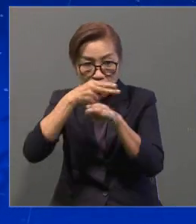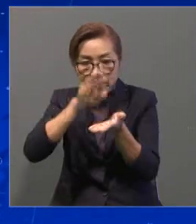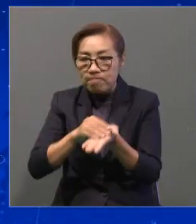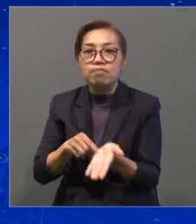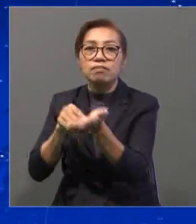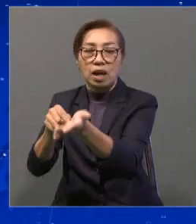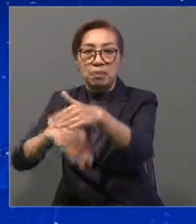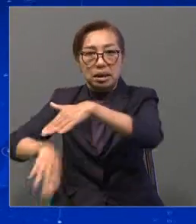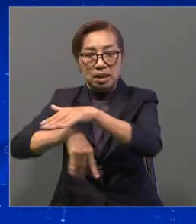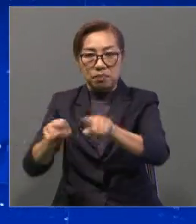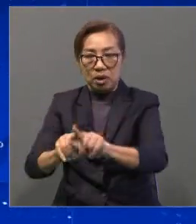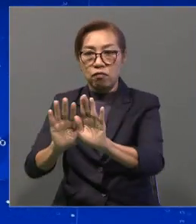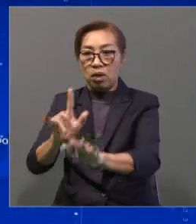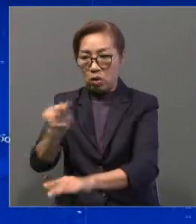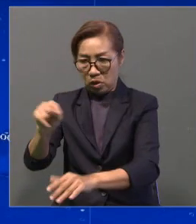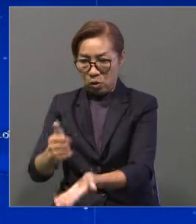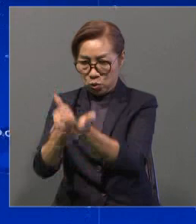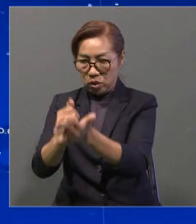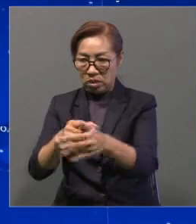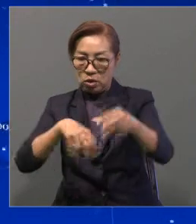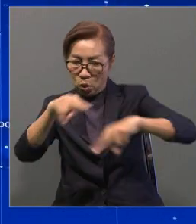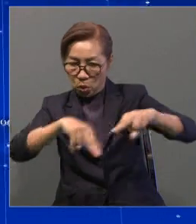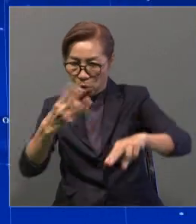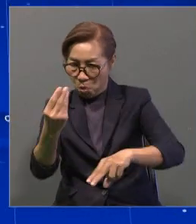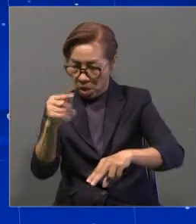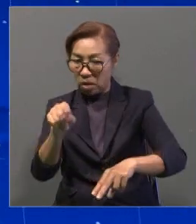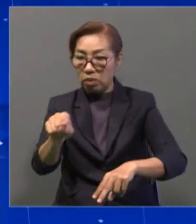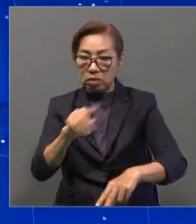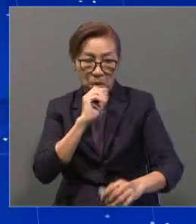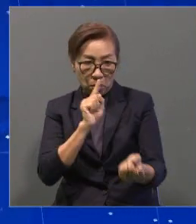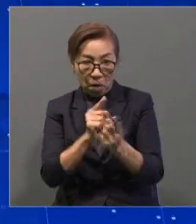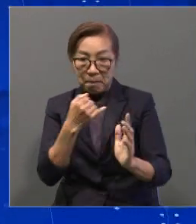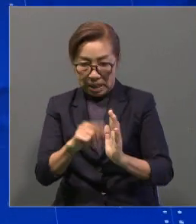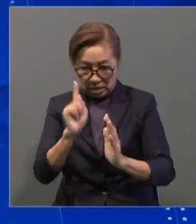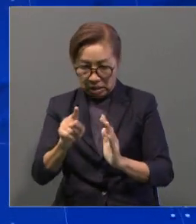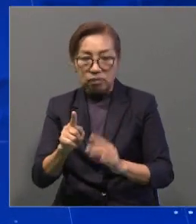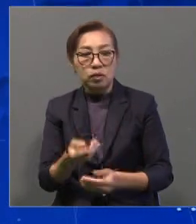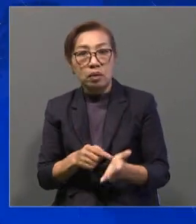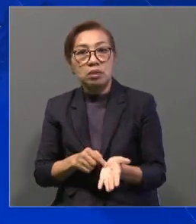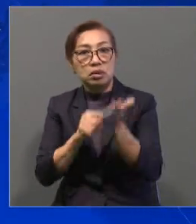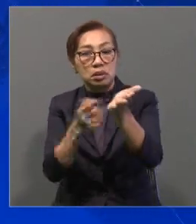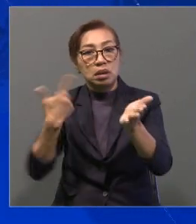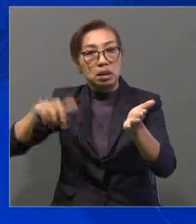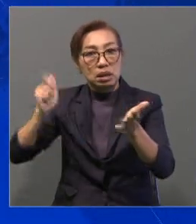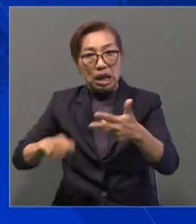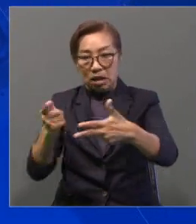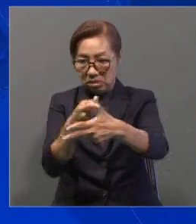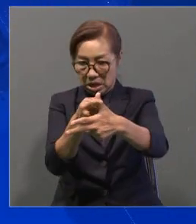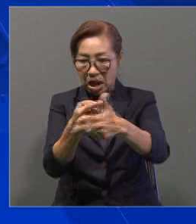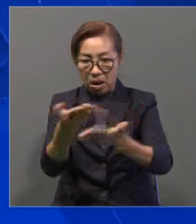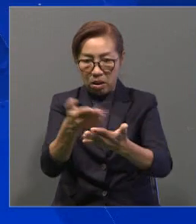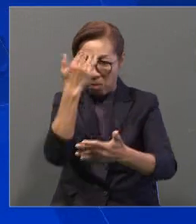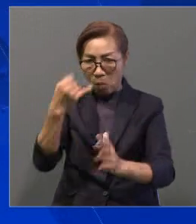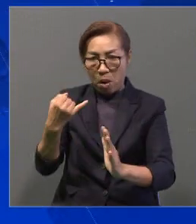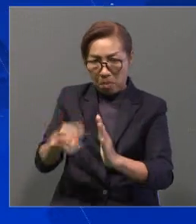สมชายครับยังได้เรียกร้องให้กกตเร่งพิจารณาเรื่องนี้หากพบว่ามีความผิดก็ให้ส่งศาลฎีกาวินิจฉัยโดยเร็วเนื่องจากมีอัตราโทษค่อนข้างสูง